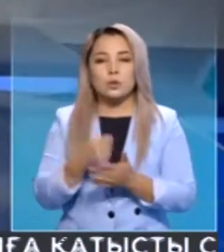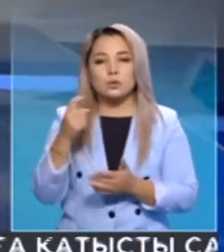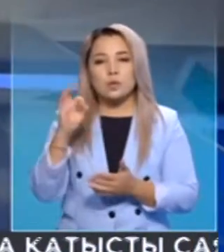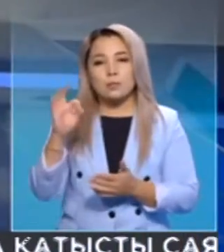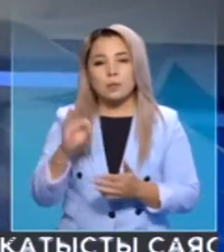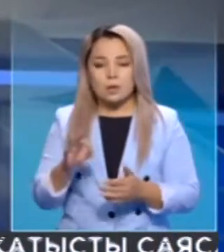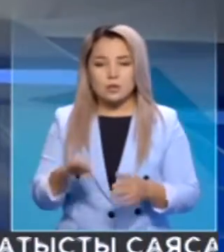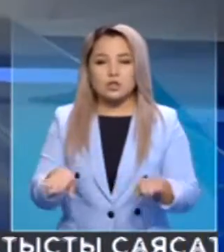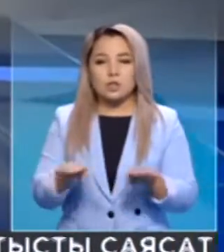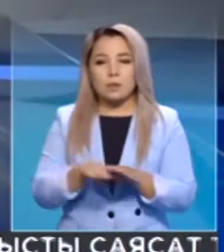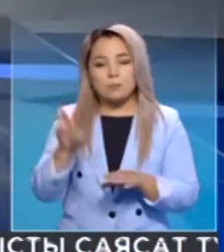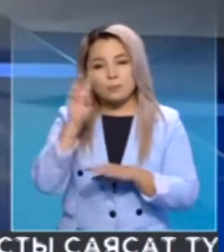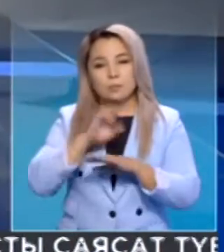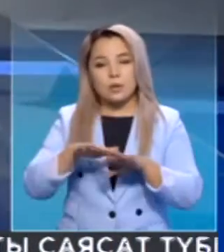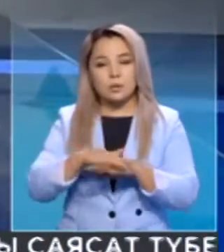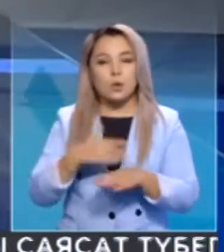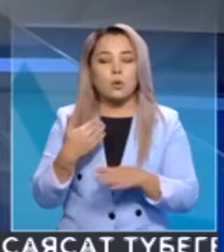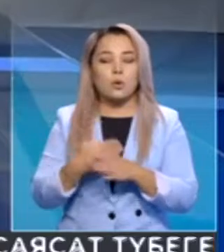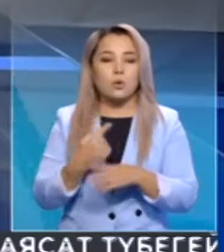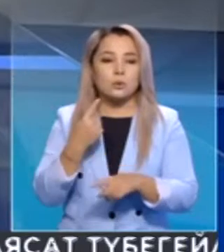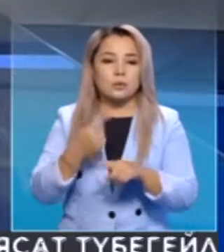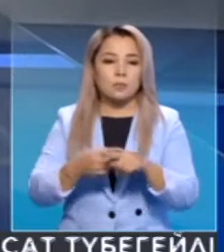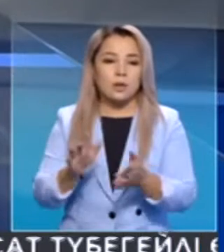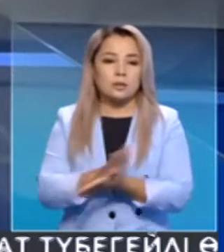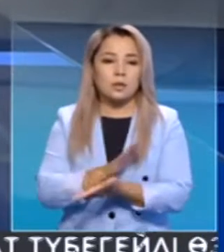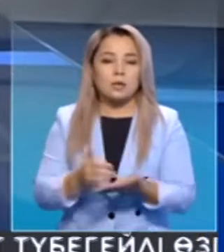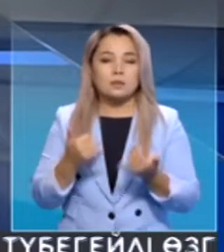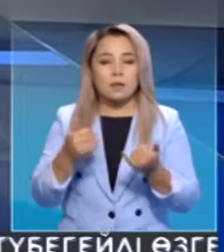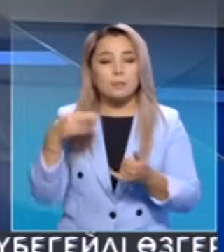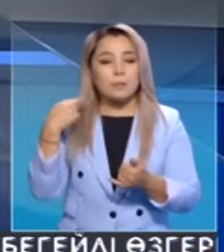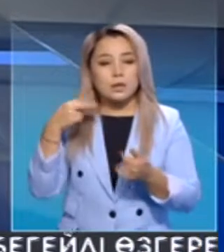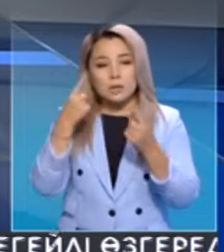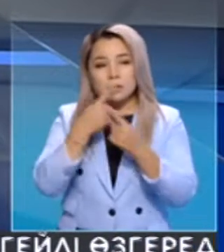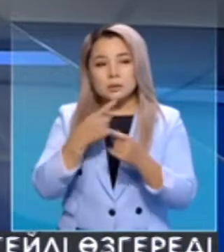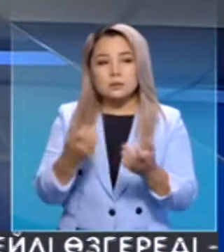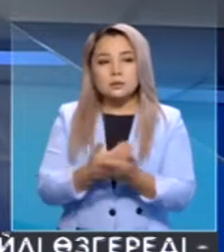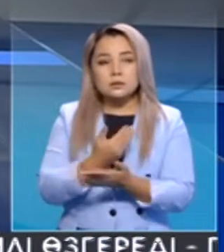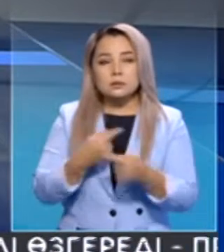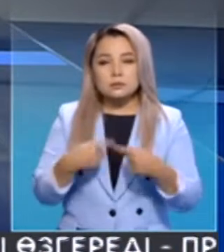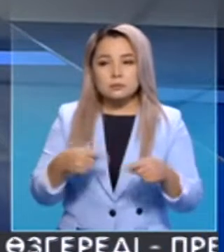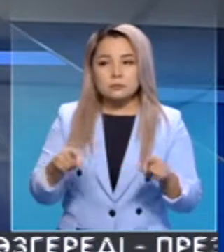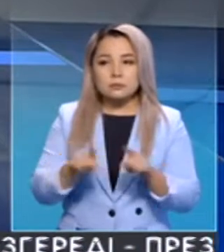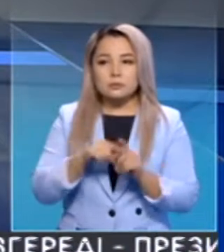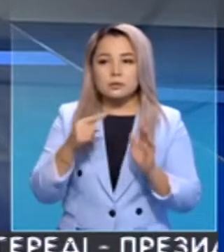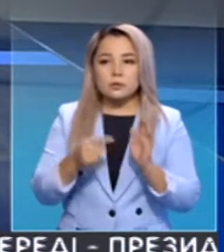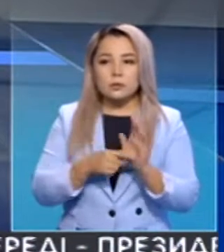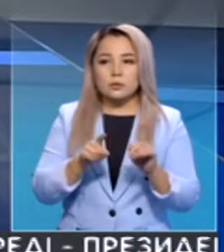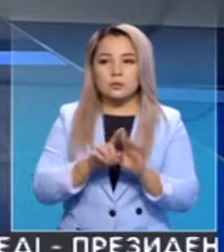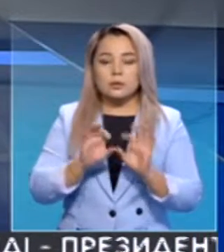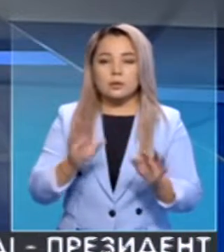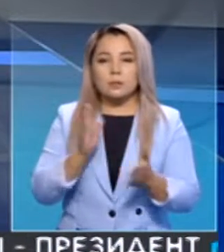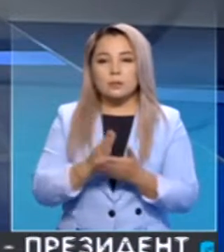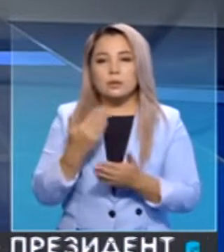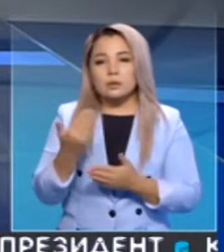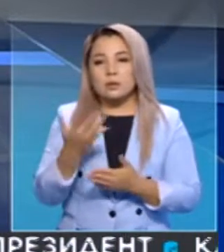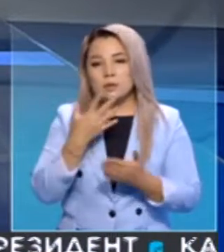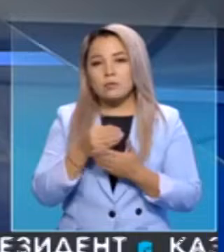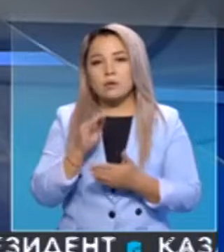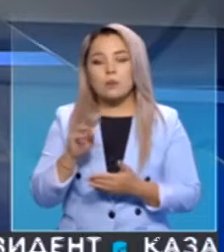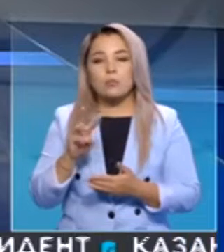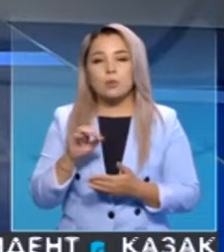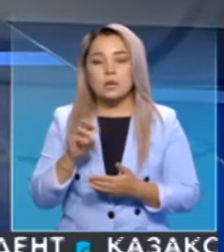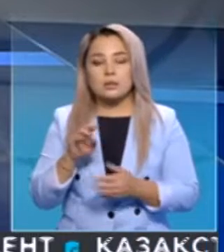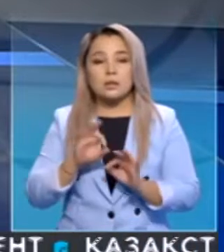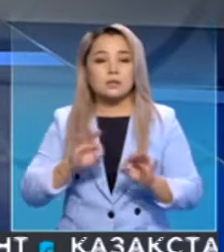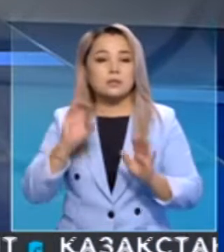дейін жабатын мемлекеттен қосымша грант бөлінбек. Президент жолдауында айтылған өзекті мәселелердің бірі осы. Бұл ретте әріптесім Фариза